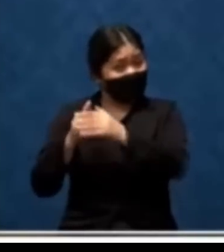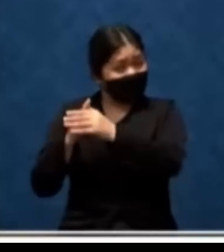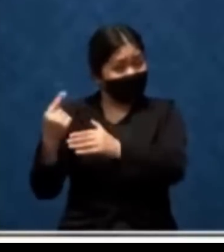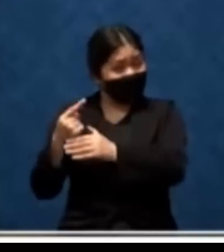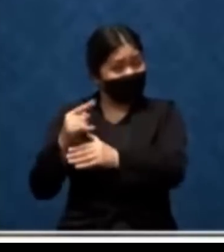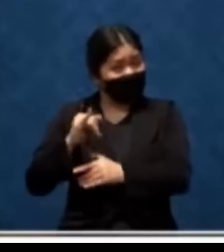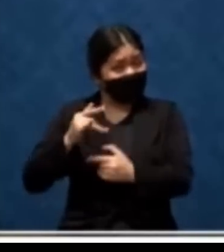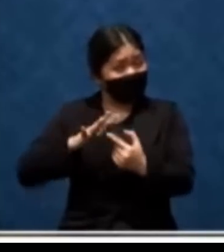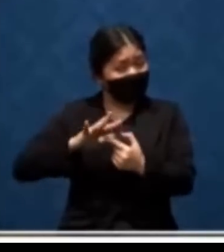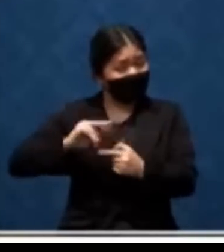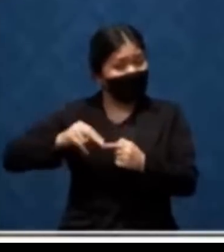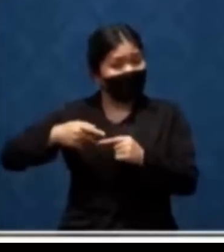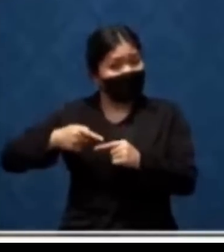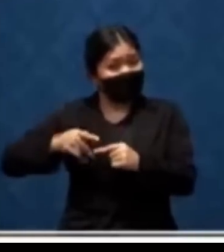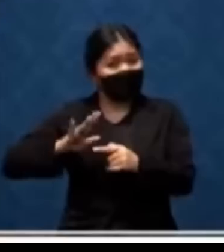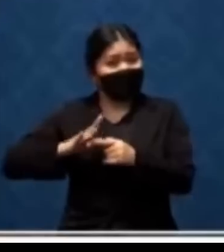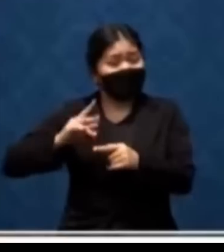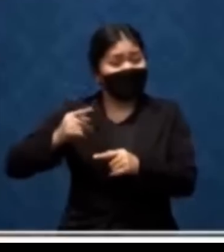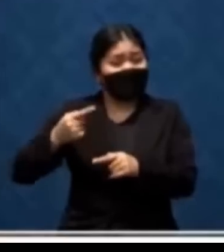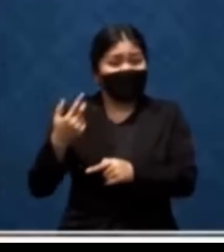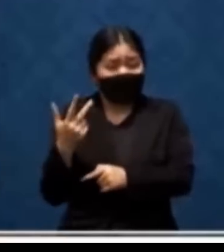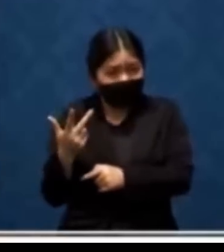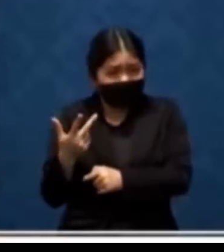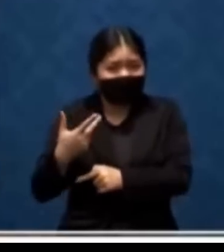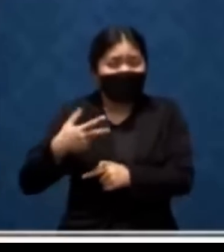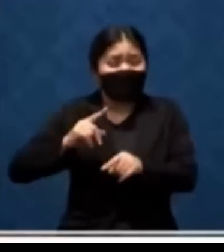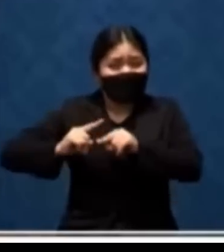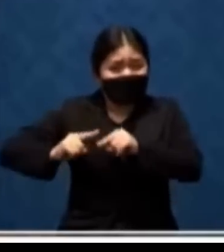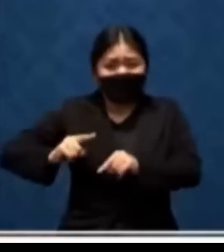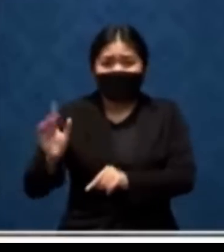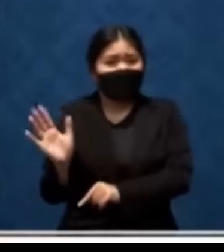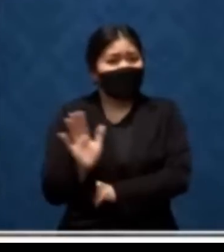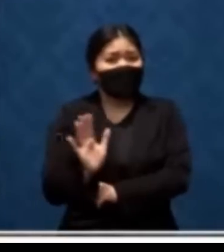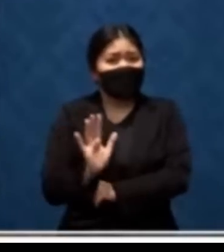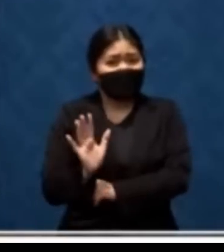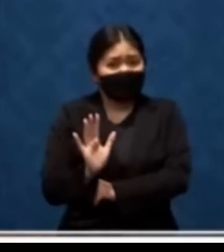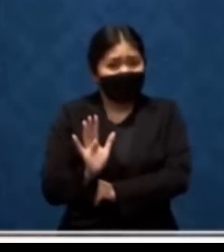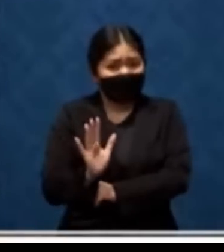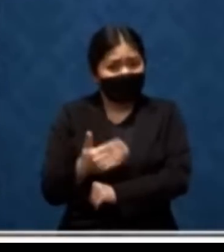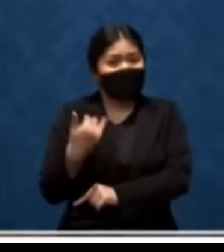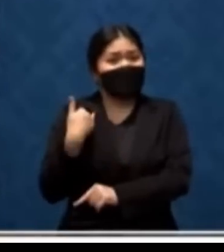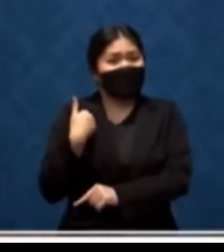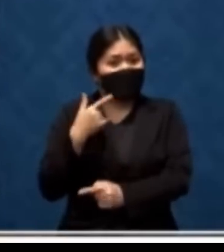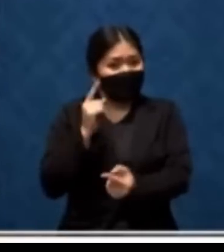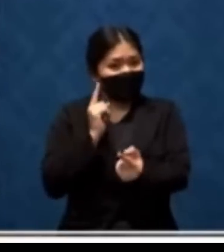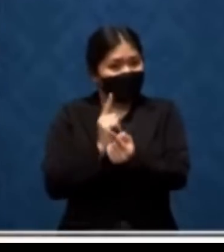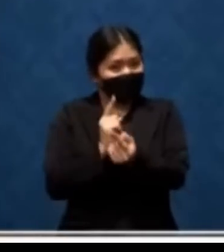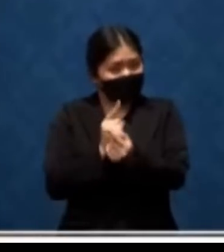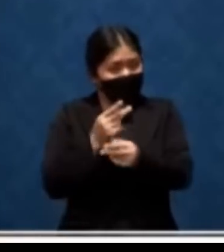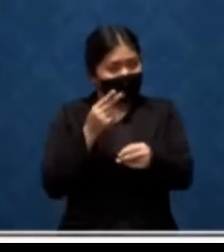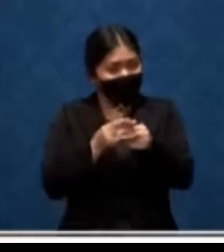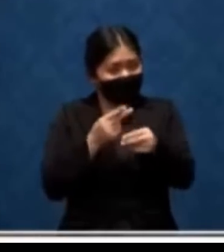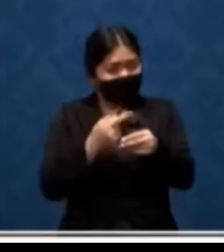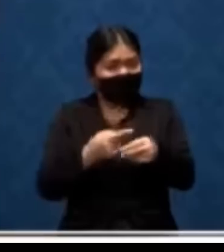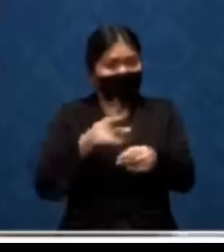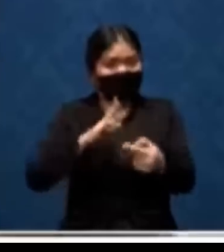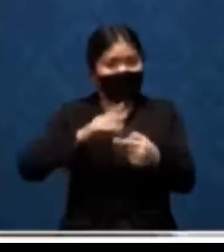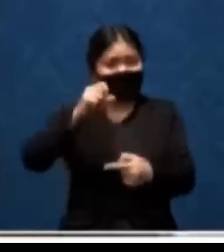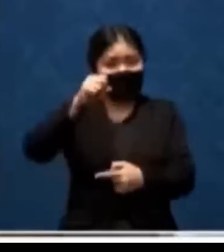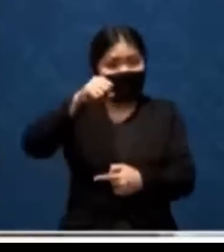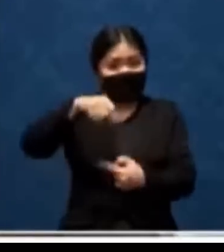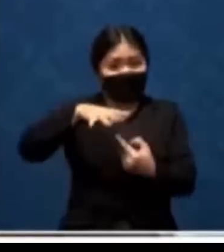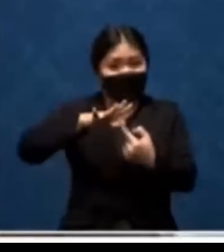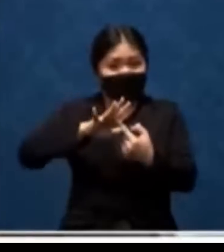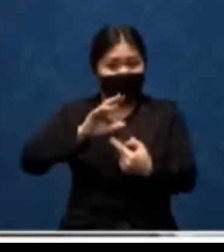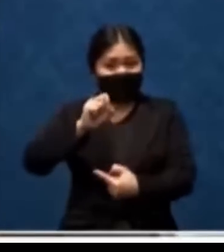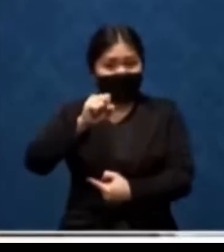นฟู่ครับไม่ใช่แค่หลินหลงครับผมขอแนะนำให้รู้จักนายเซาเซียนโปที่ถูกตั้ง